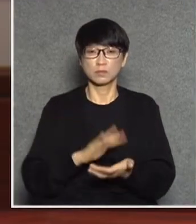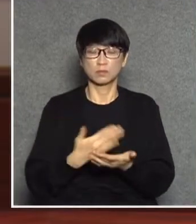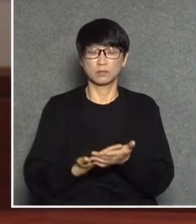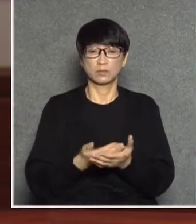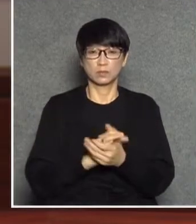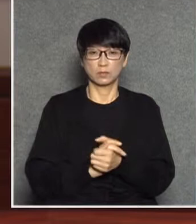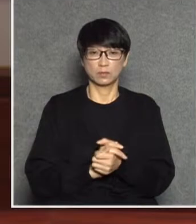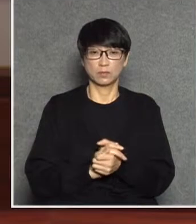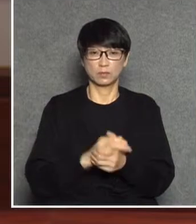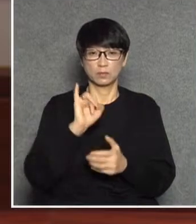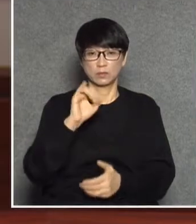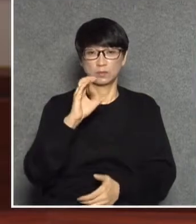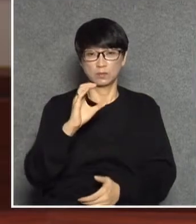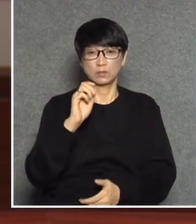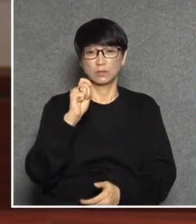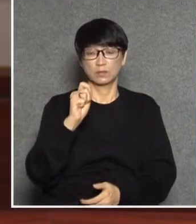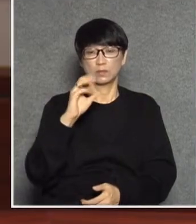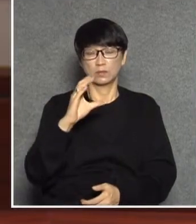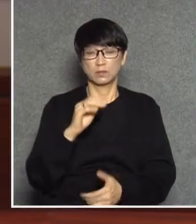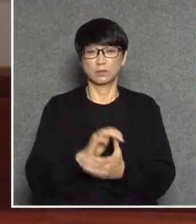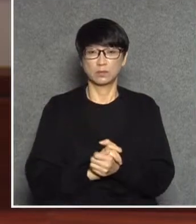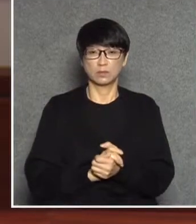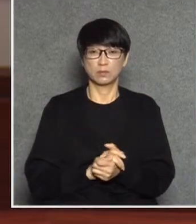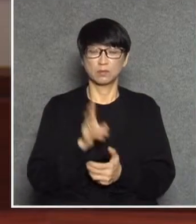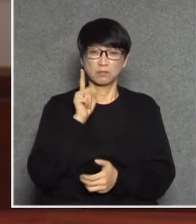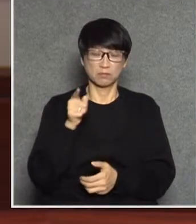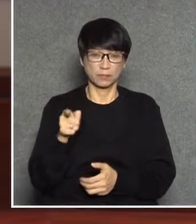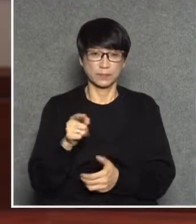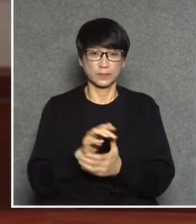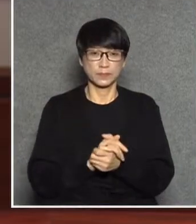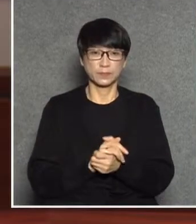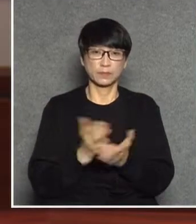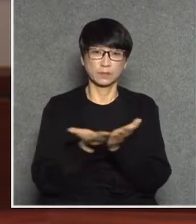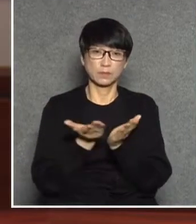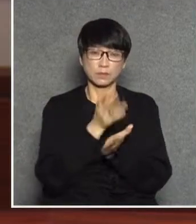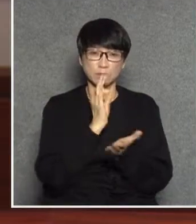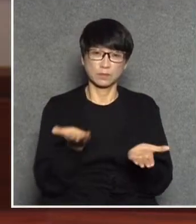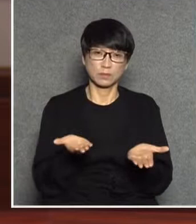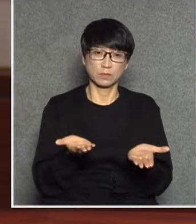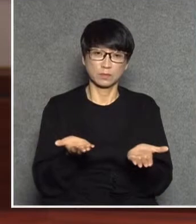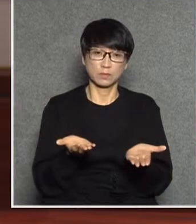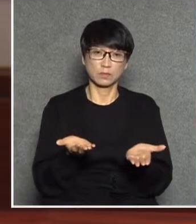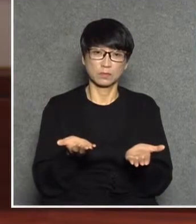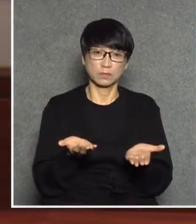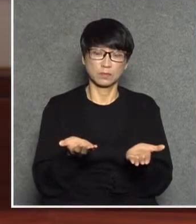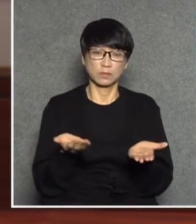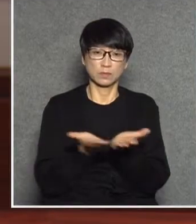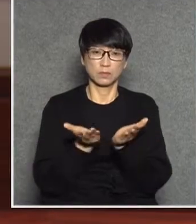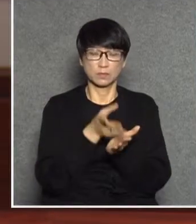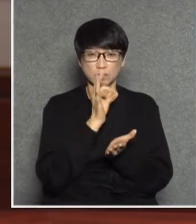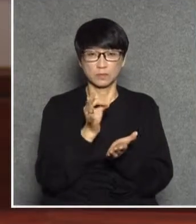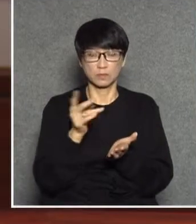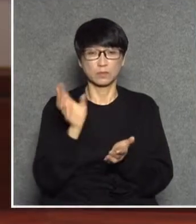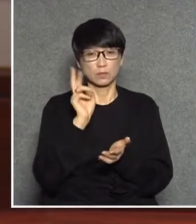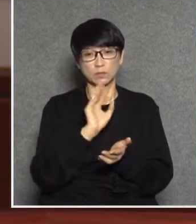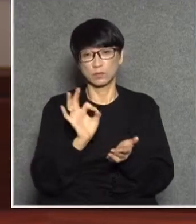特別係廉署啊，廉署最離譜係點樣樣咧？當你舉報嗰時咧，佢話你有冇證據啊？你有冇證據話咧？我哋唔會跟進